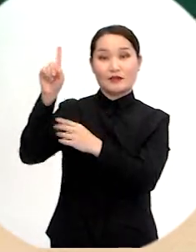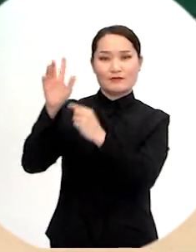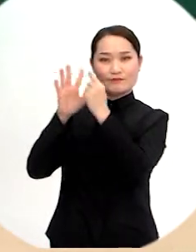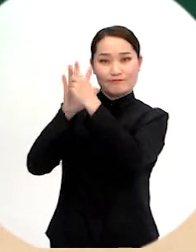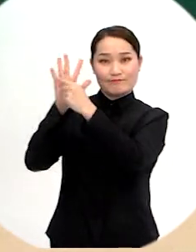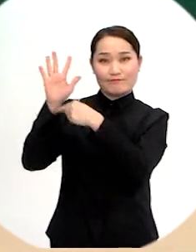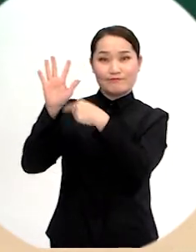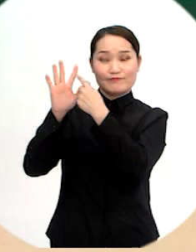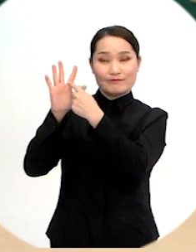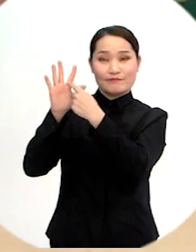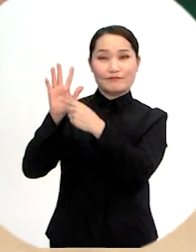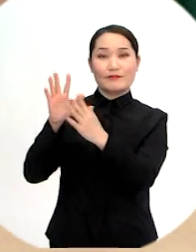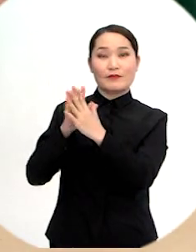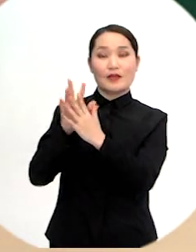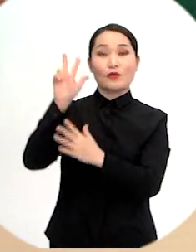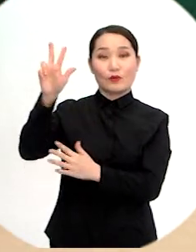11